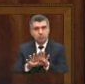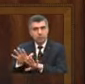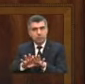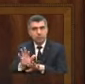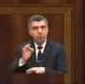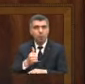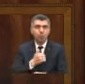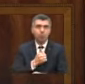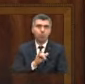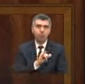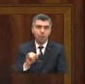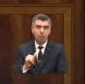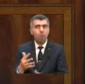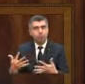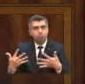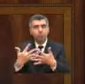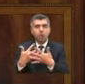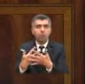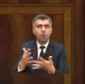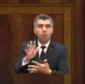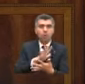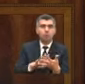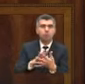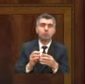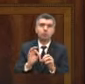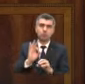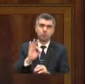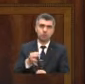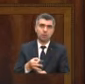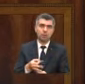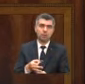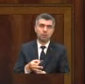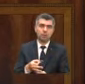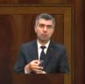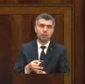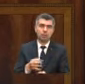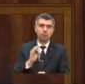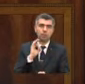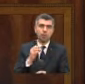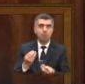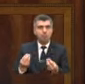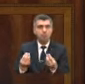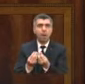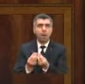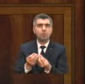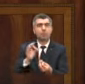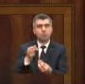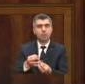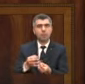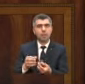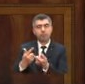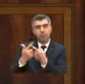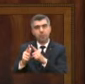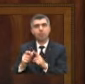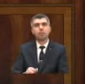مشكل، دبروا معنا كثير من الشركاء والمتدخلين وأنتم ما تبرطوش، ولكن ساعدتم وساهمتم